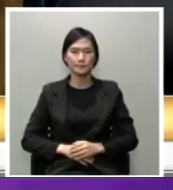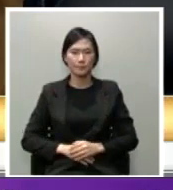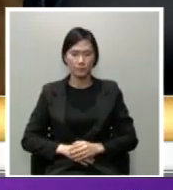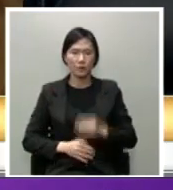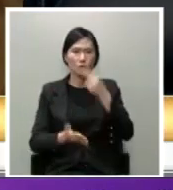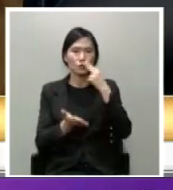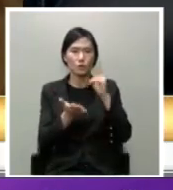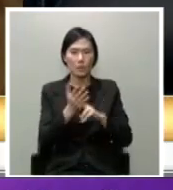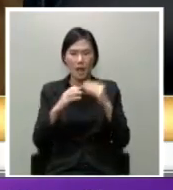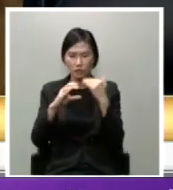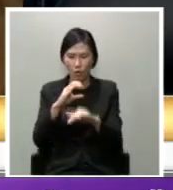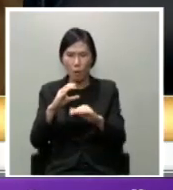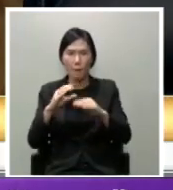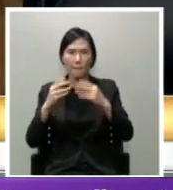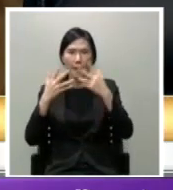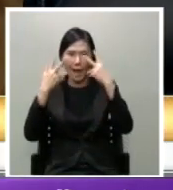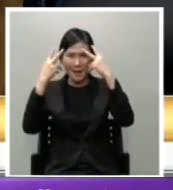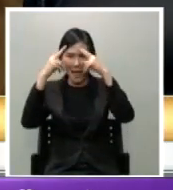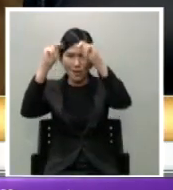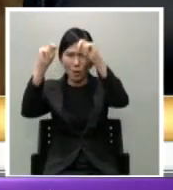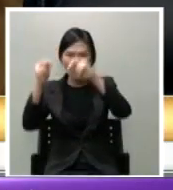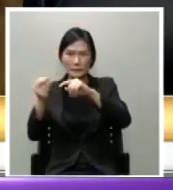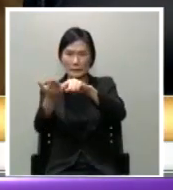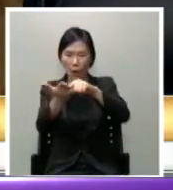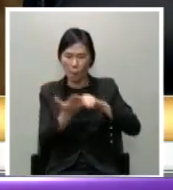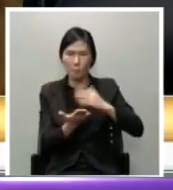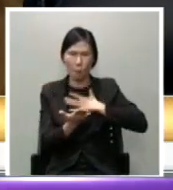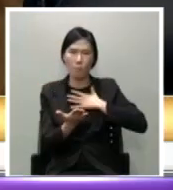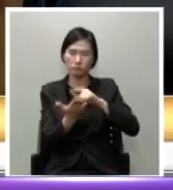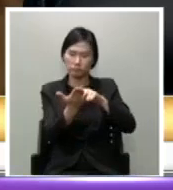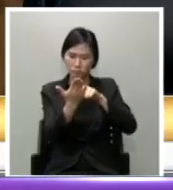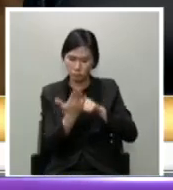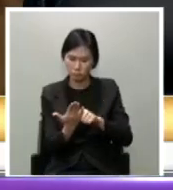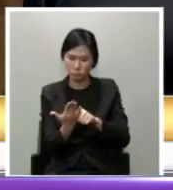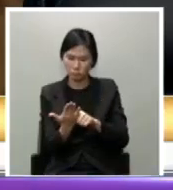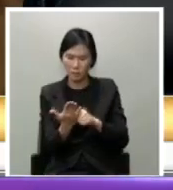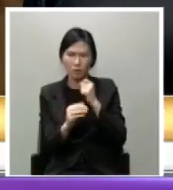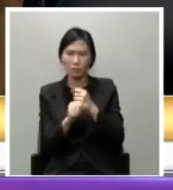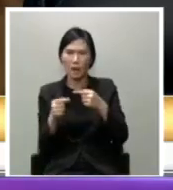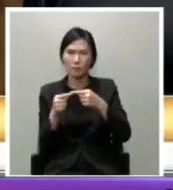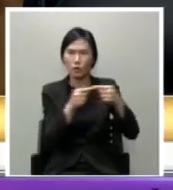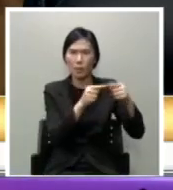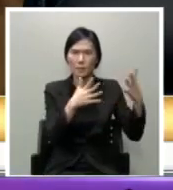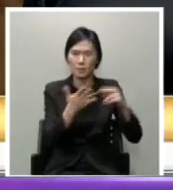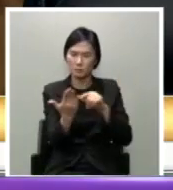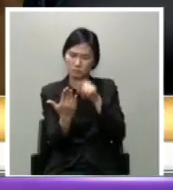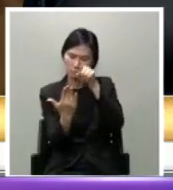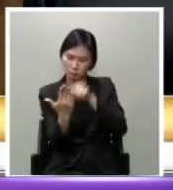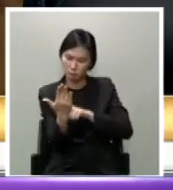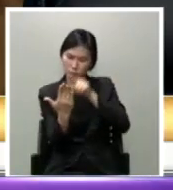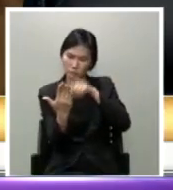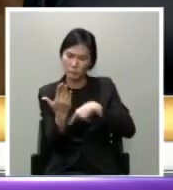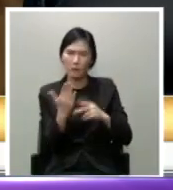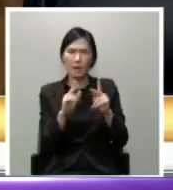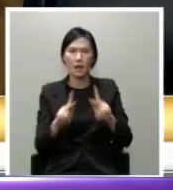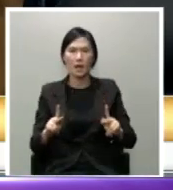จดหมายนี้ทำกันมาถึงนายกผ่านผมเมื่อรัฐบาลได้รับรัฐบาลก็ไม่ได้ทำอะไรต่อหนังสือของกระทรวงการต่างประเท